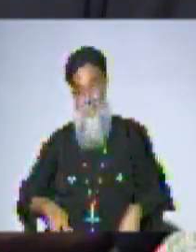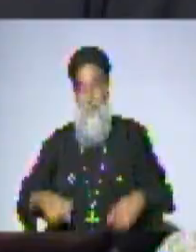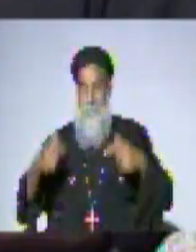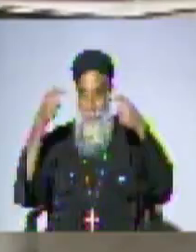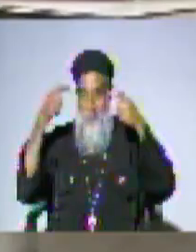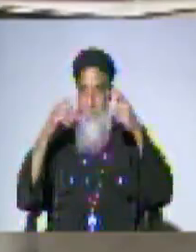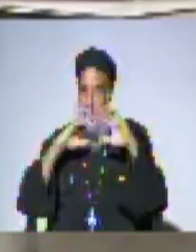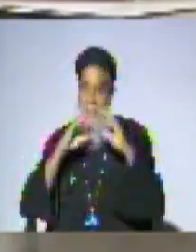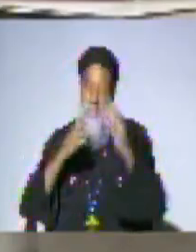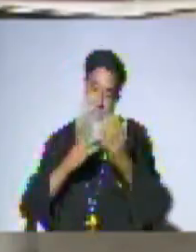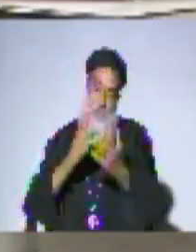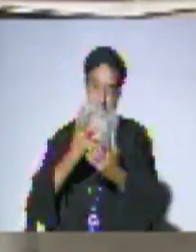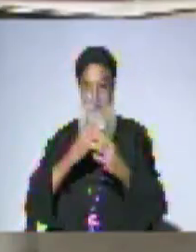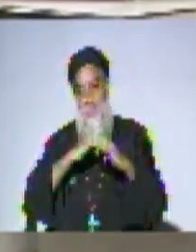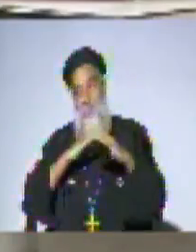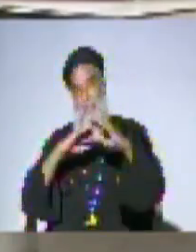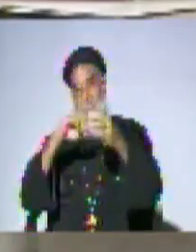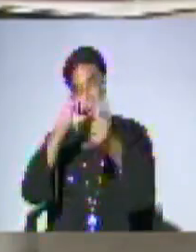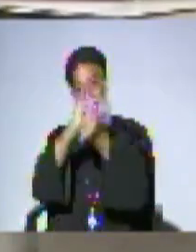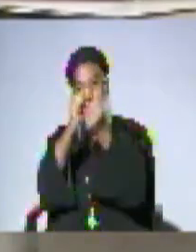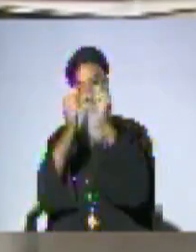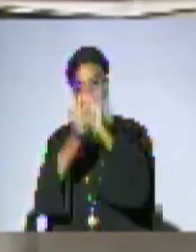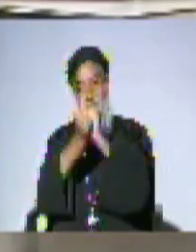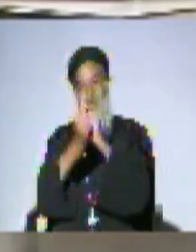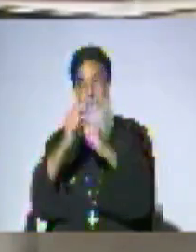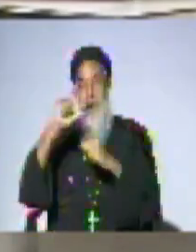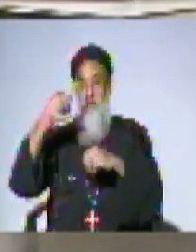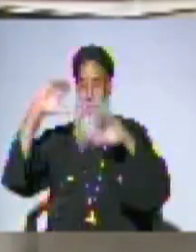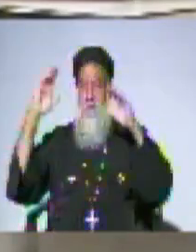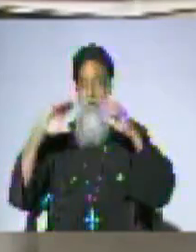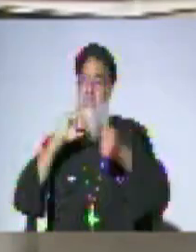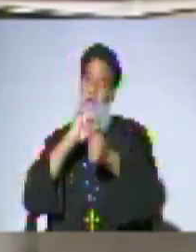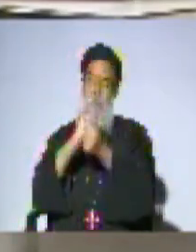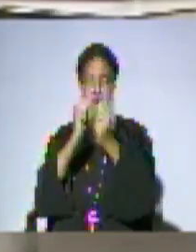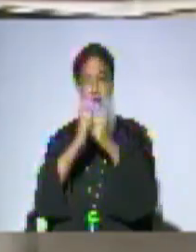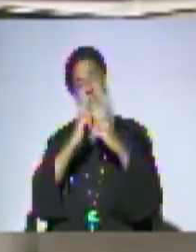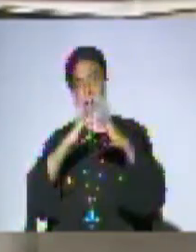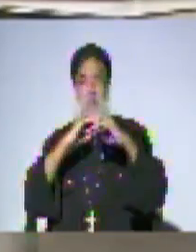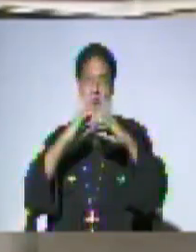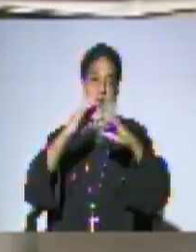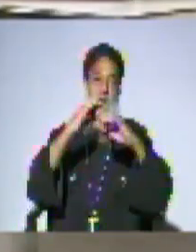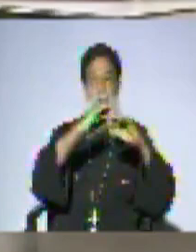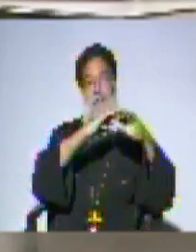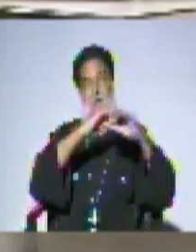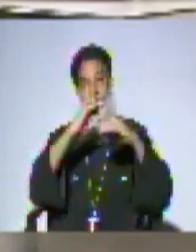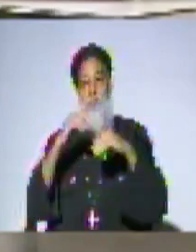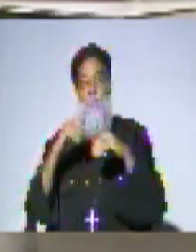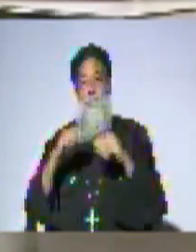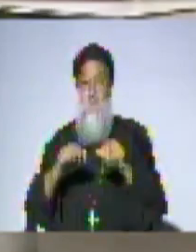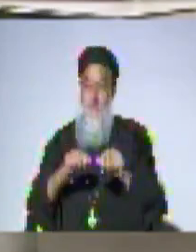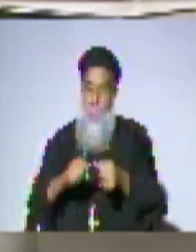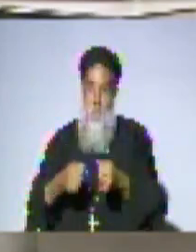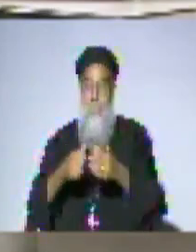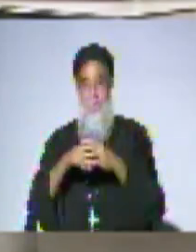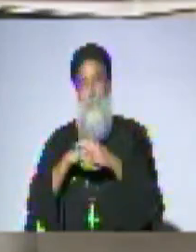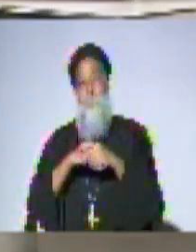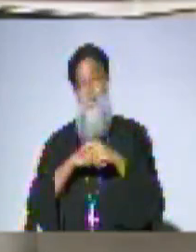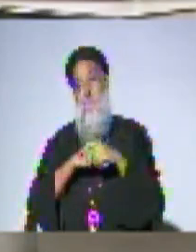مثلا. واحد عايز يكرم الملاك ميخائيل بتمجيد يقول تمجيد والإسمة